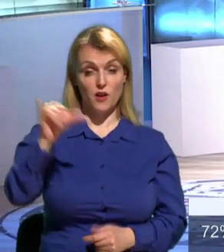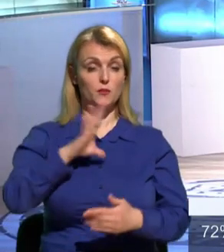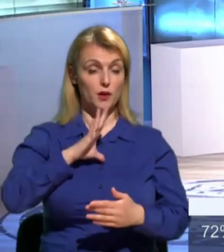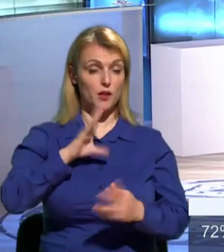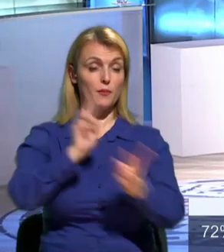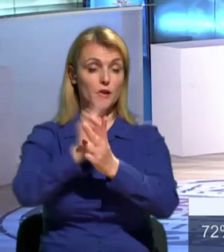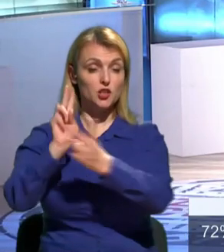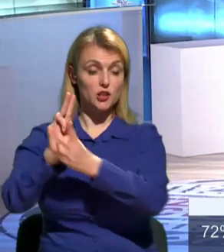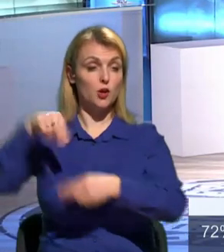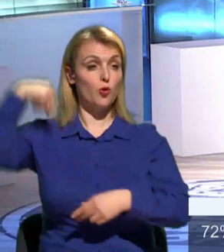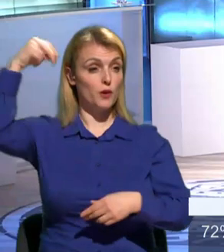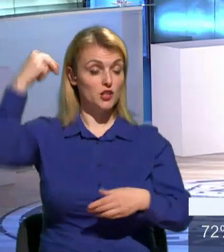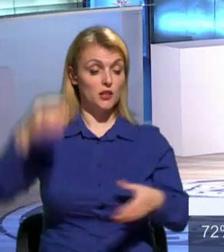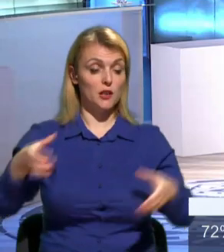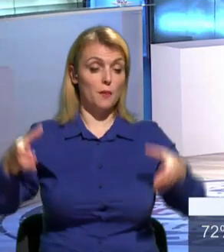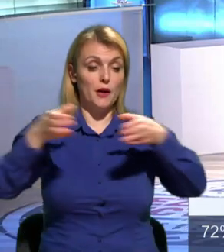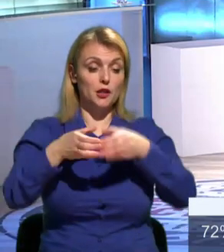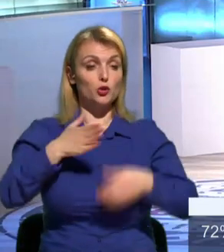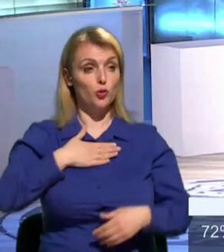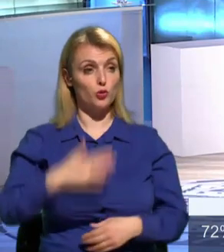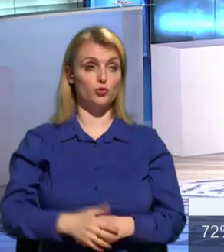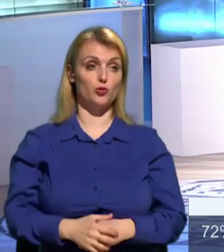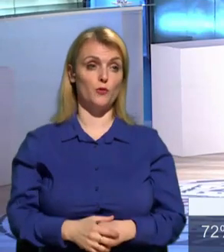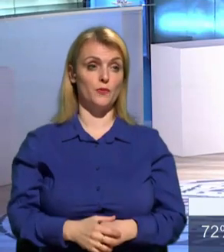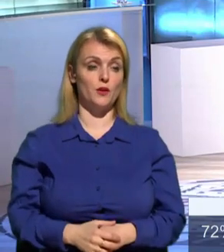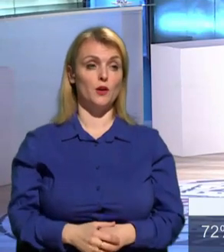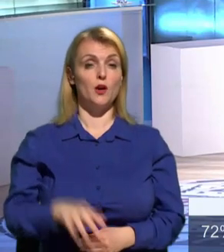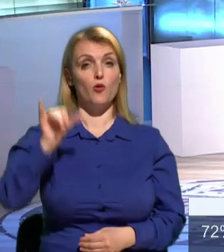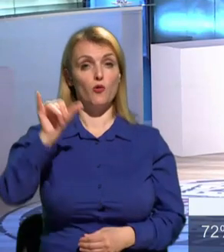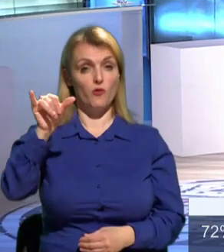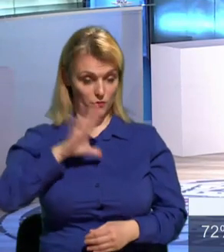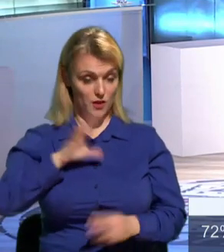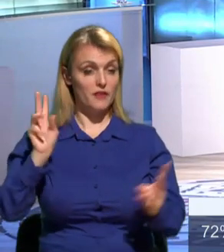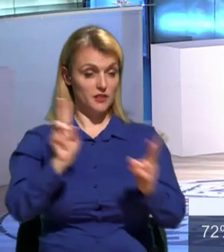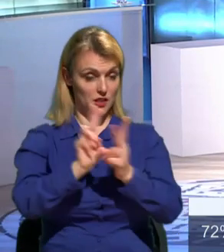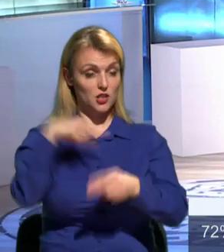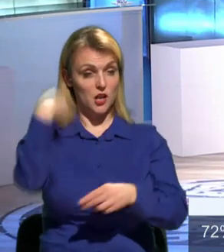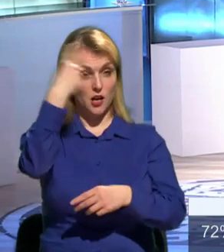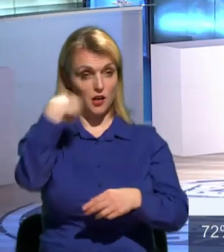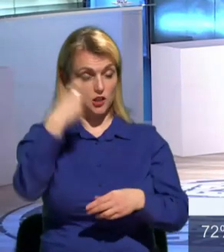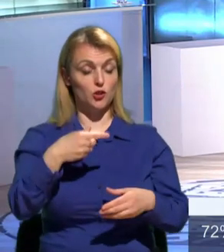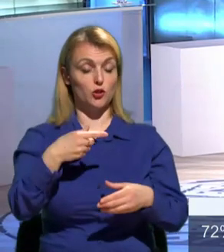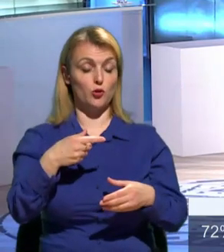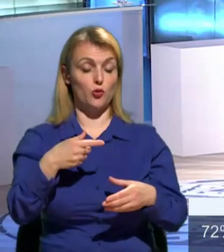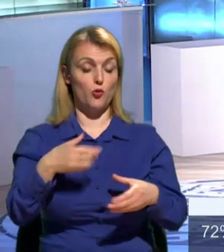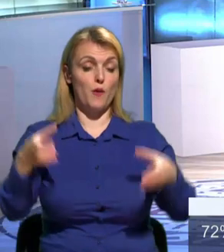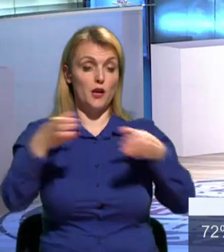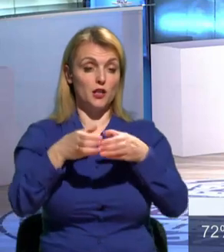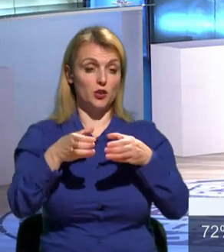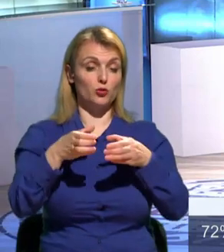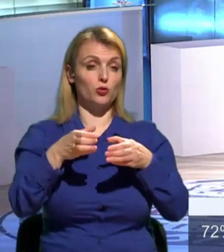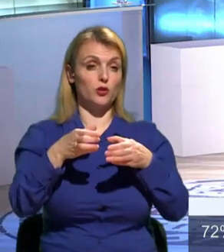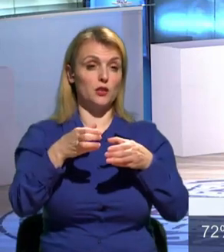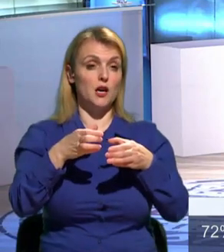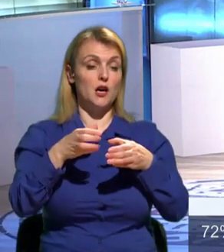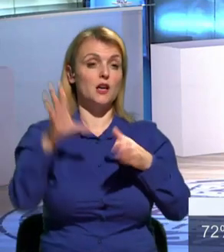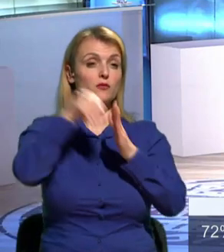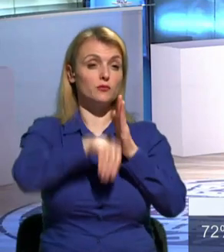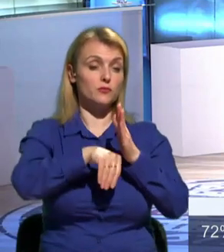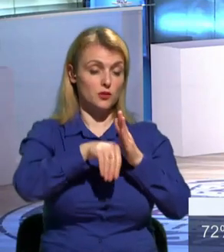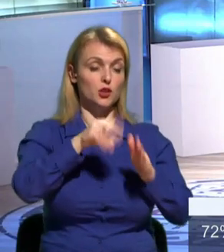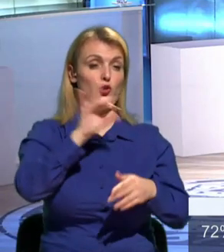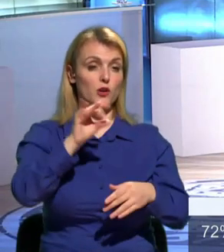președintele partidului politic Renato Osatei, cu Violeta Ivanov? Să discutați, să ajungeți la un compromis?